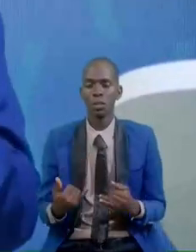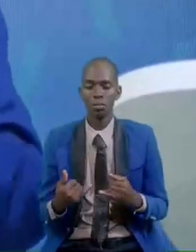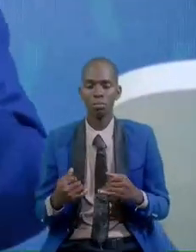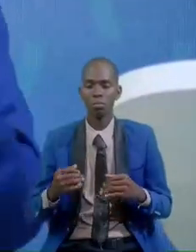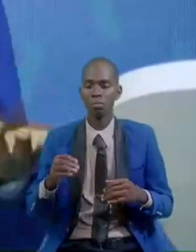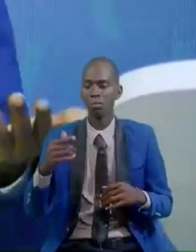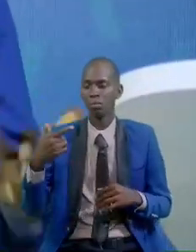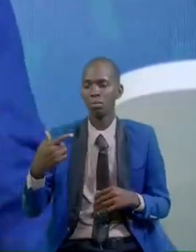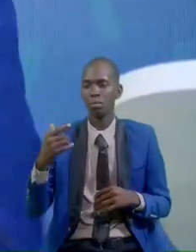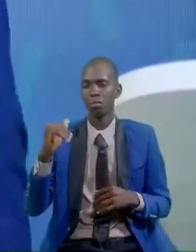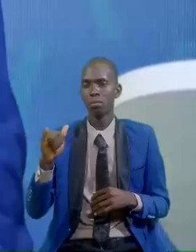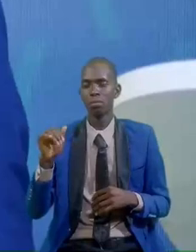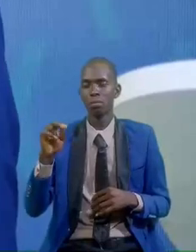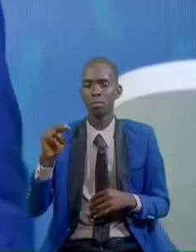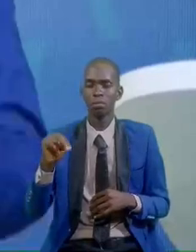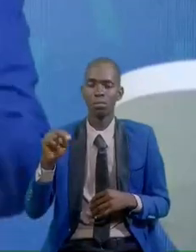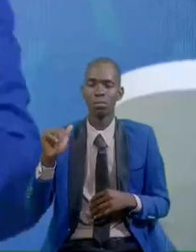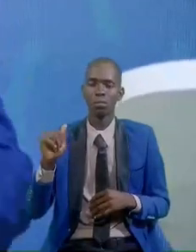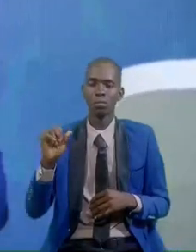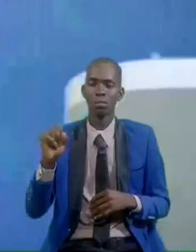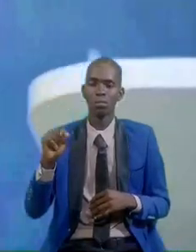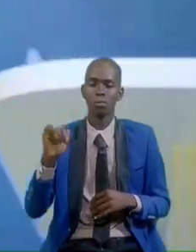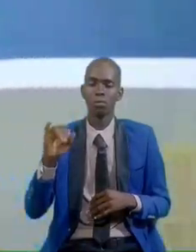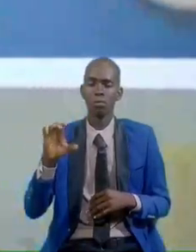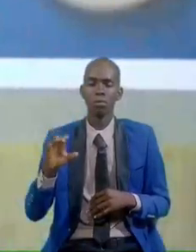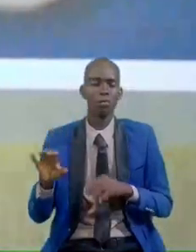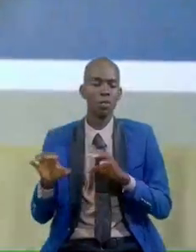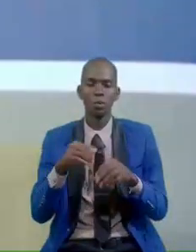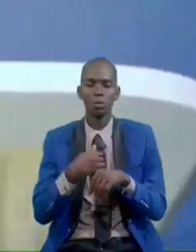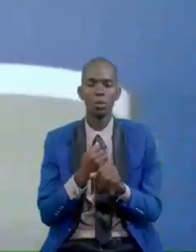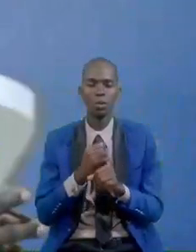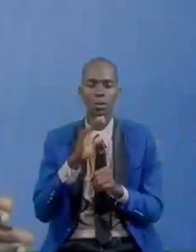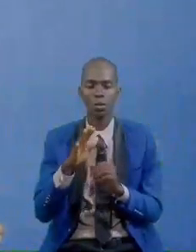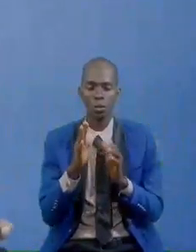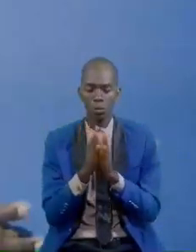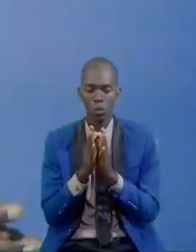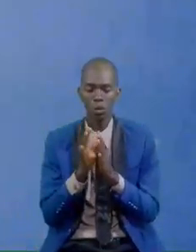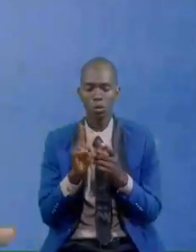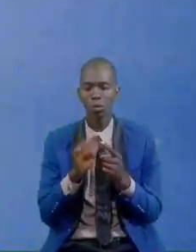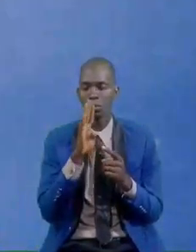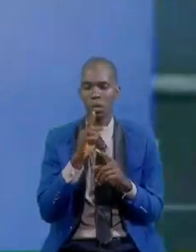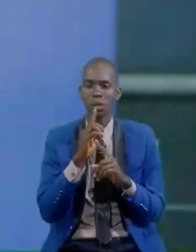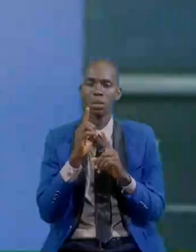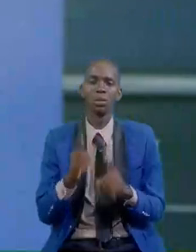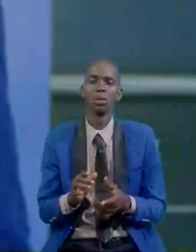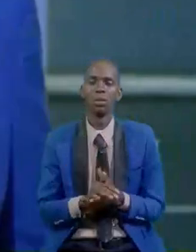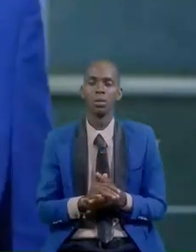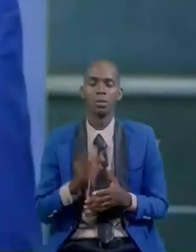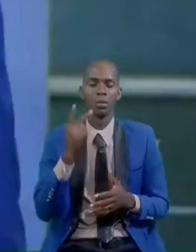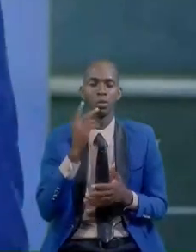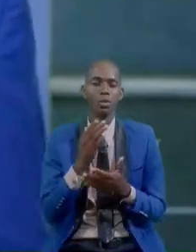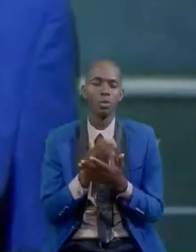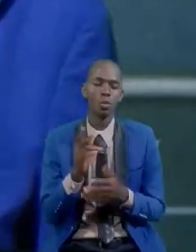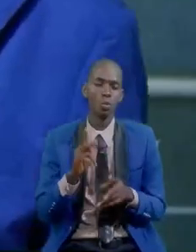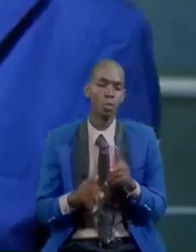ne rendent pas une prière fervente pour être exaucée. Nous sautons, vous voyez certaines personnes, ce